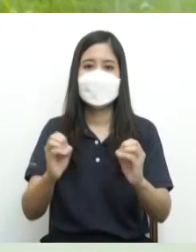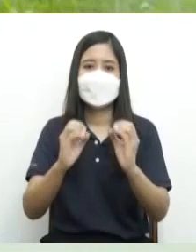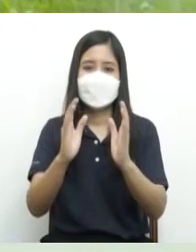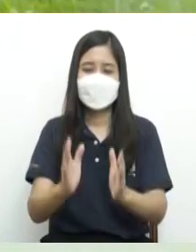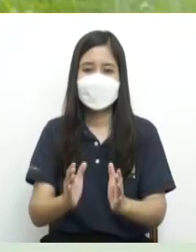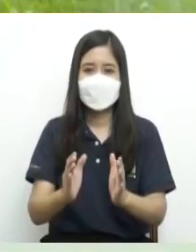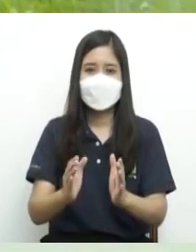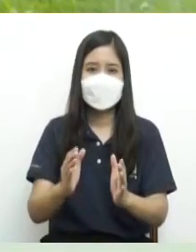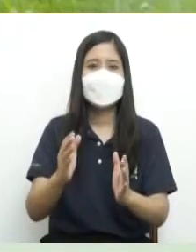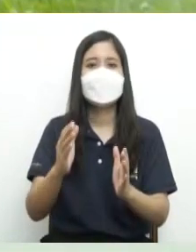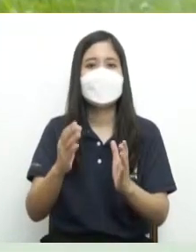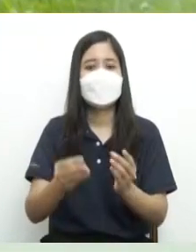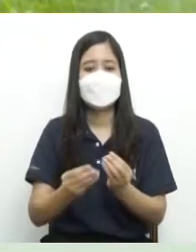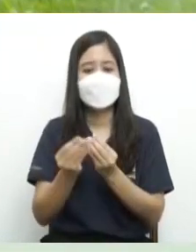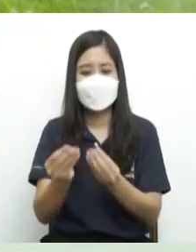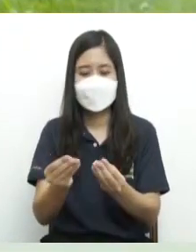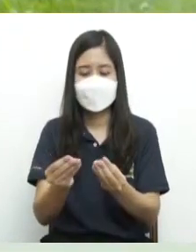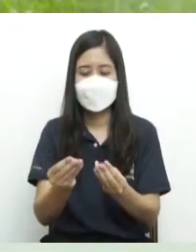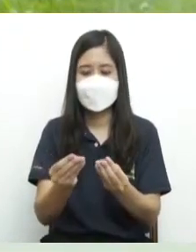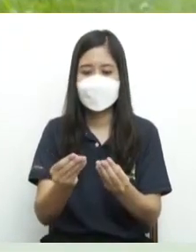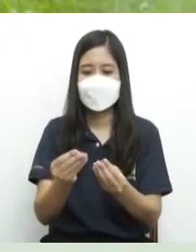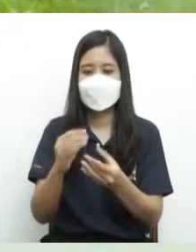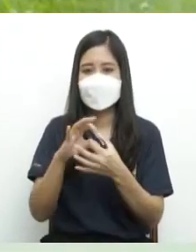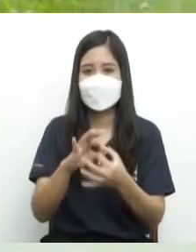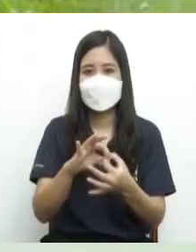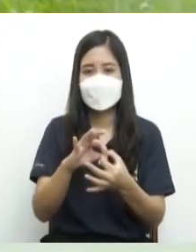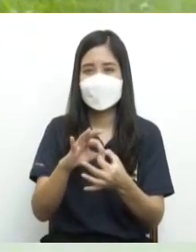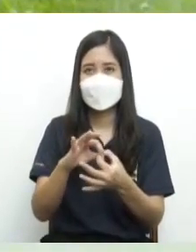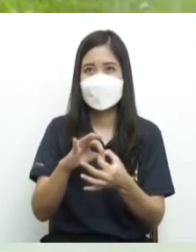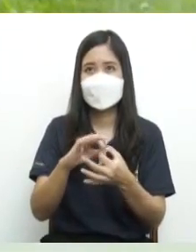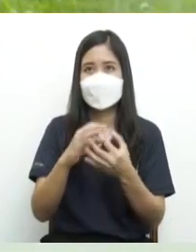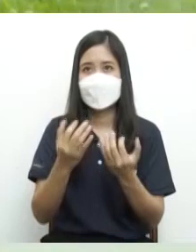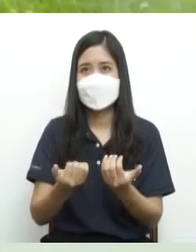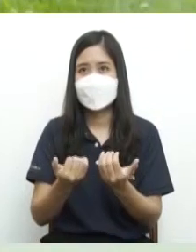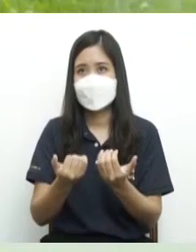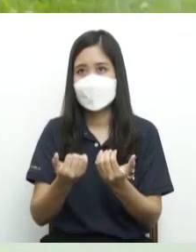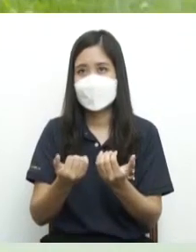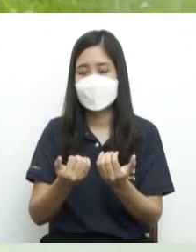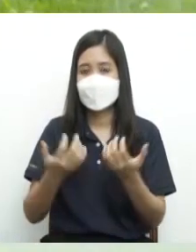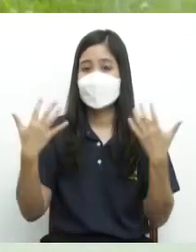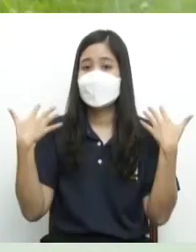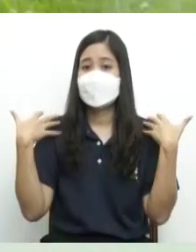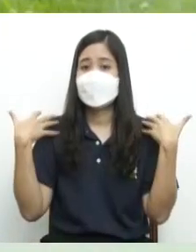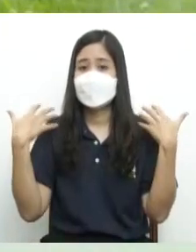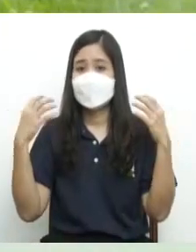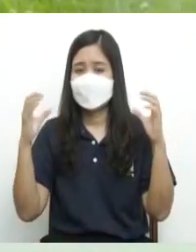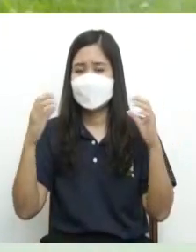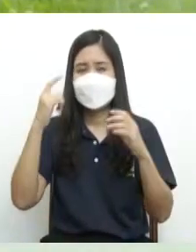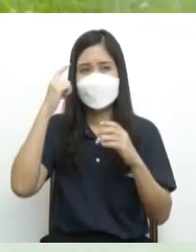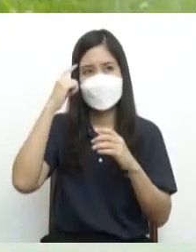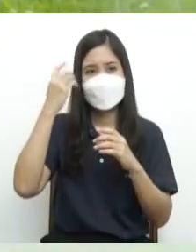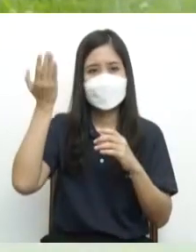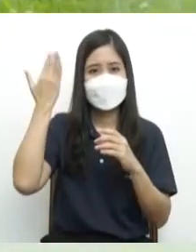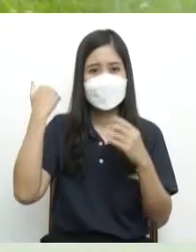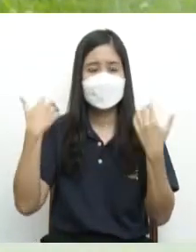ดเนี่ยผมเคยเป็นครูผู้สอนมาก่อนแล้วเราก็อยู่แล้วก็เข้าเรียนรู้ว่าสมัยที่เราเป็นข้าราชการเนี่ยเราจะสมัครกบ